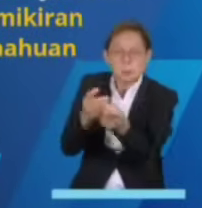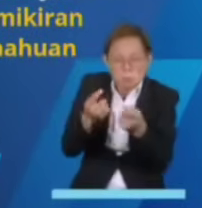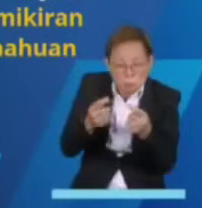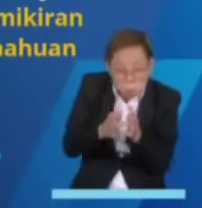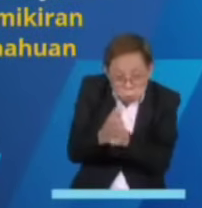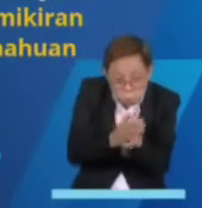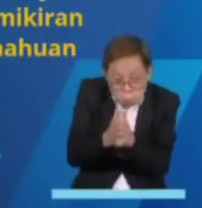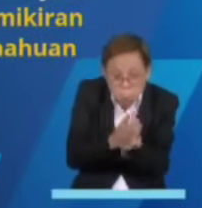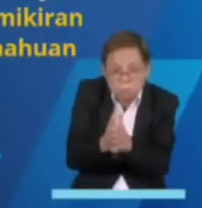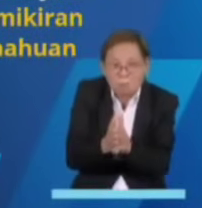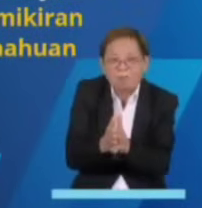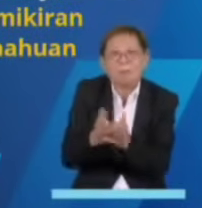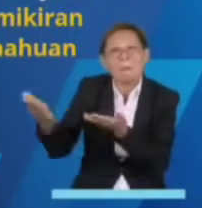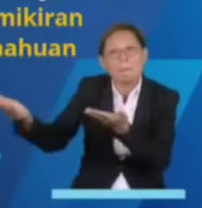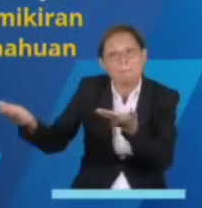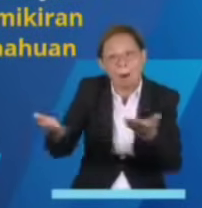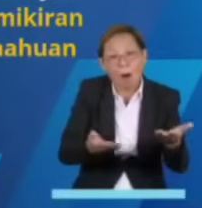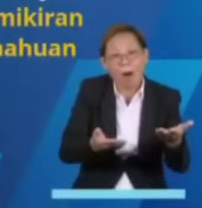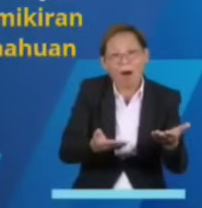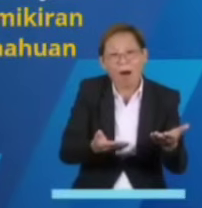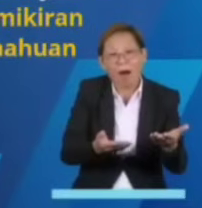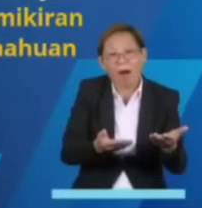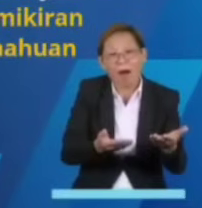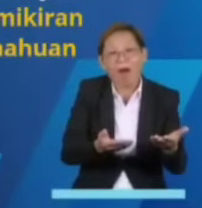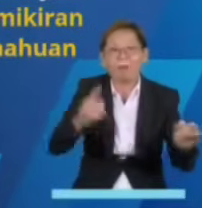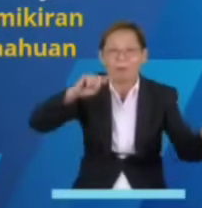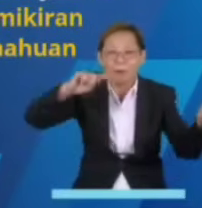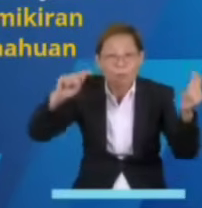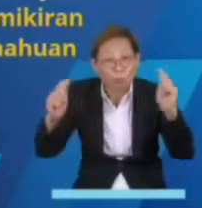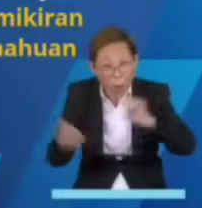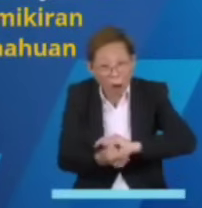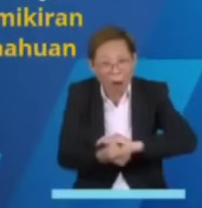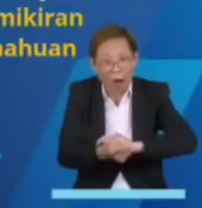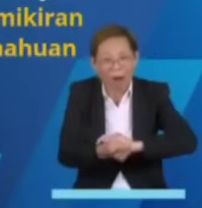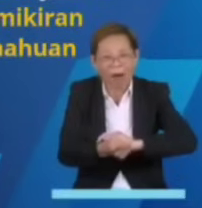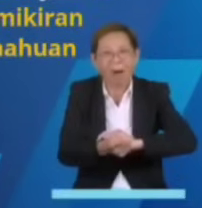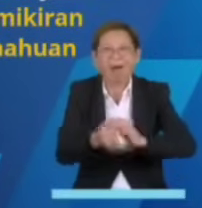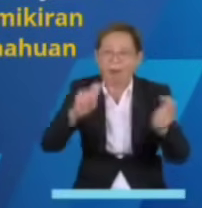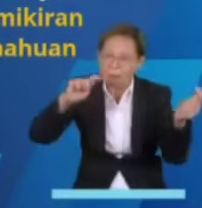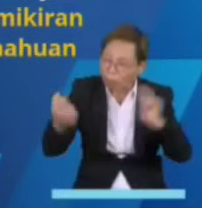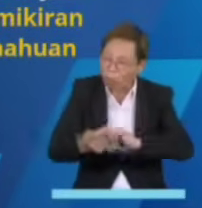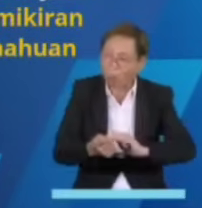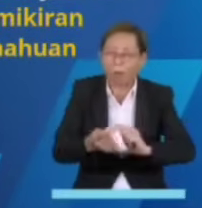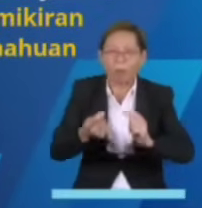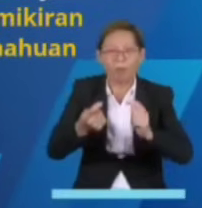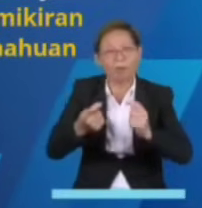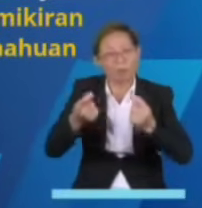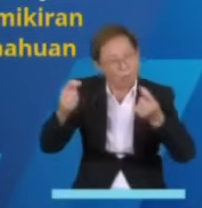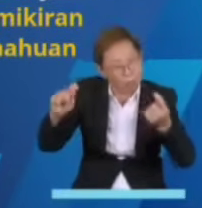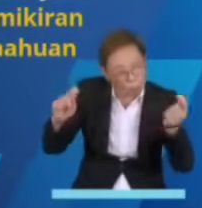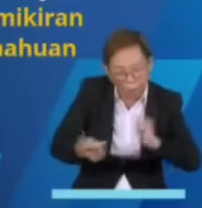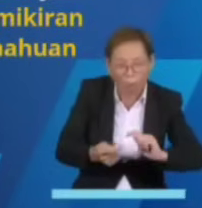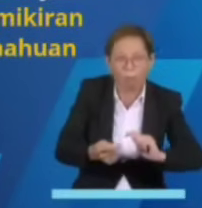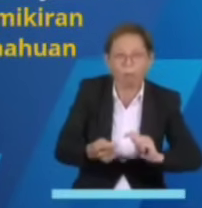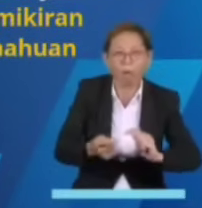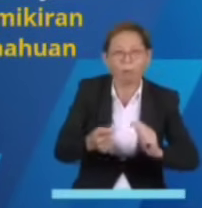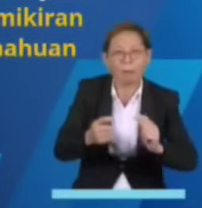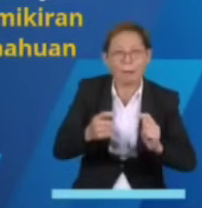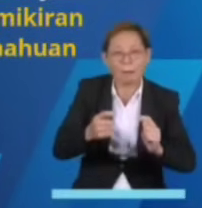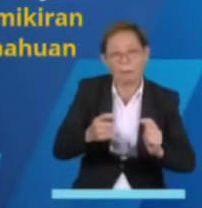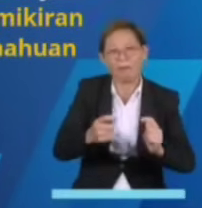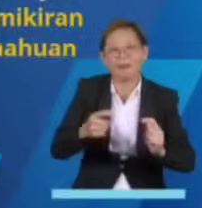kesungguhan membawa islah dan perubahan sedaya upaya kita. Dan saya percaya insya